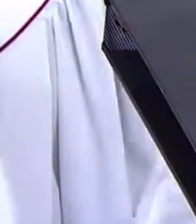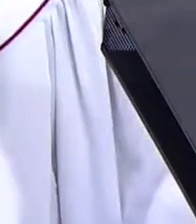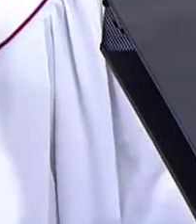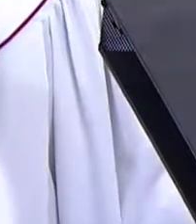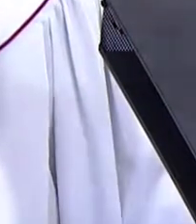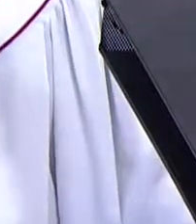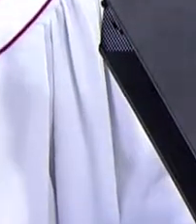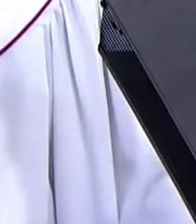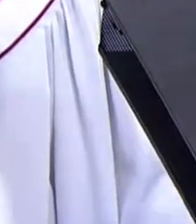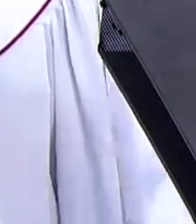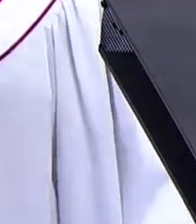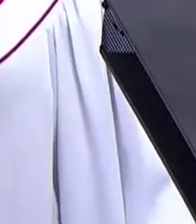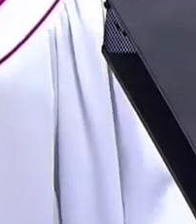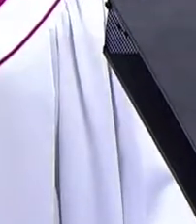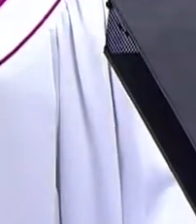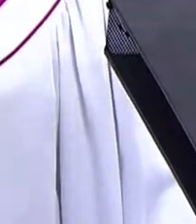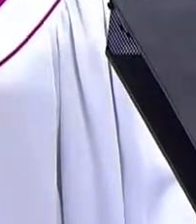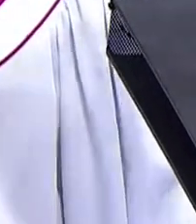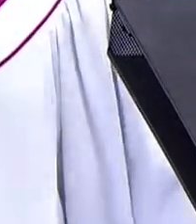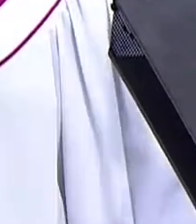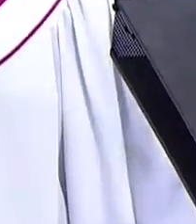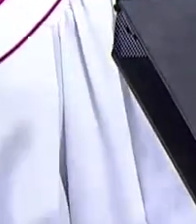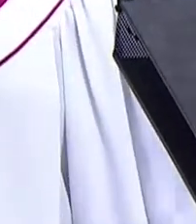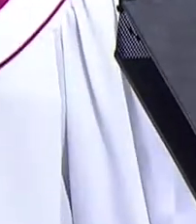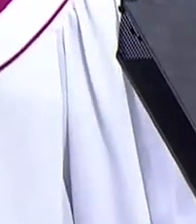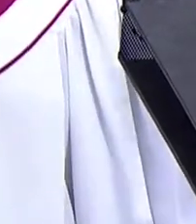오 오오 예 오 으